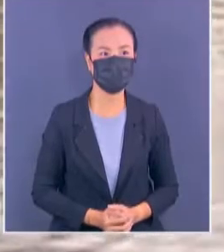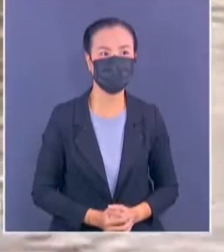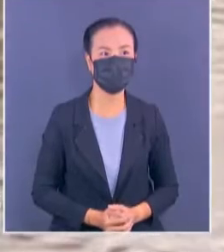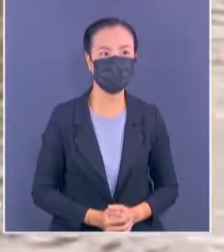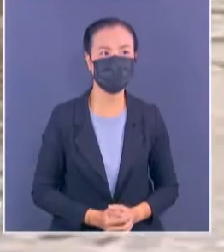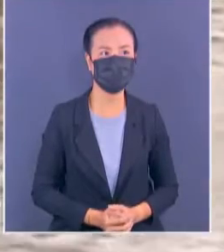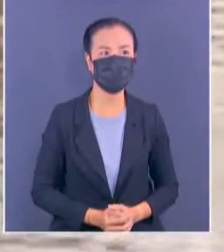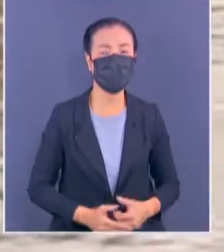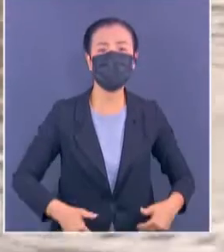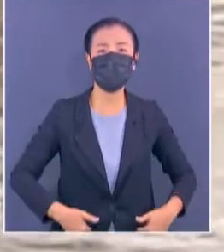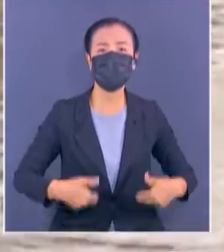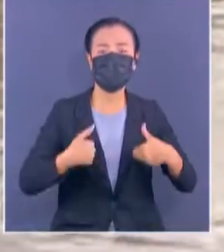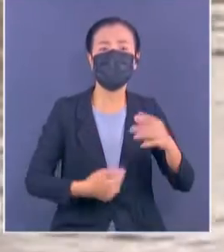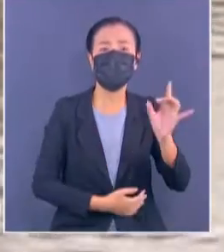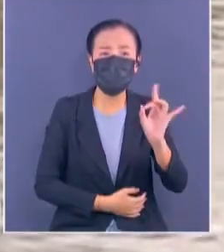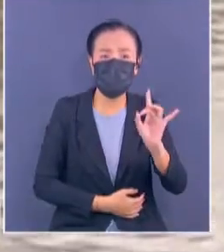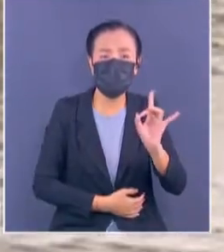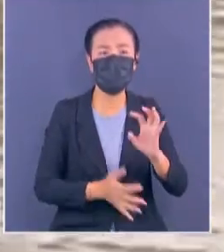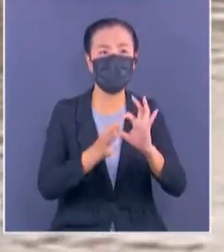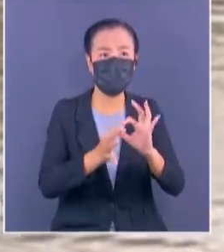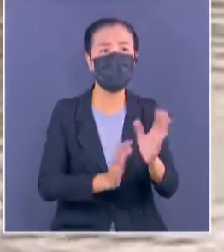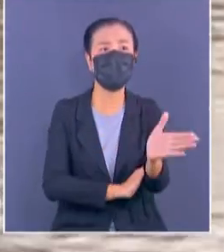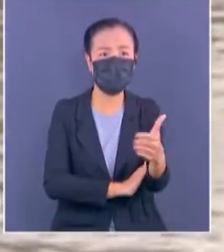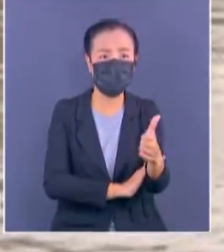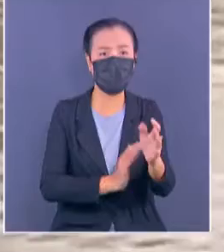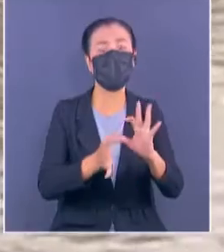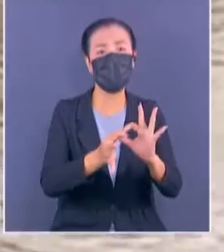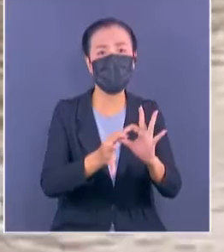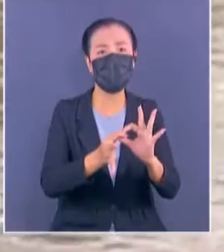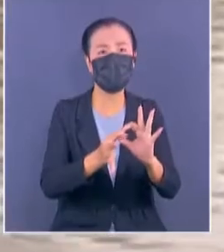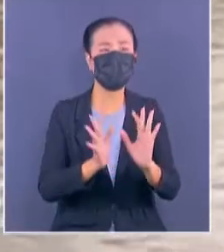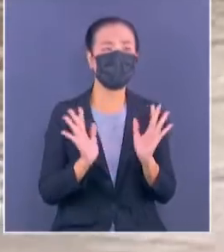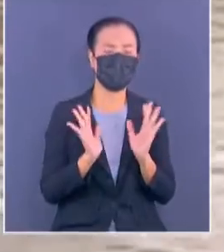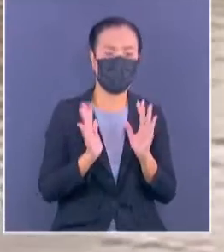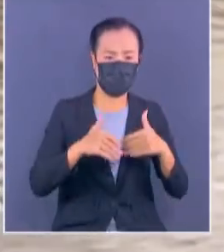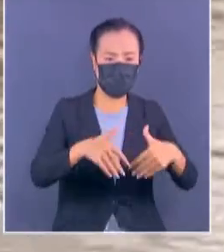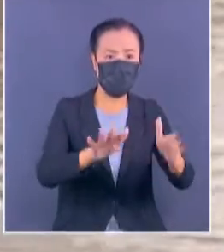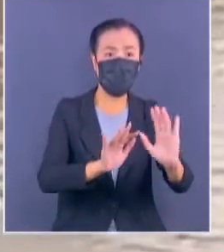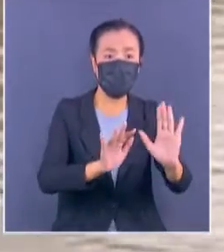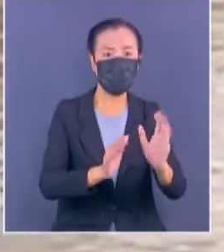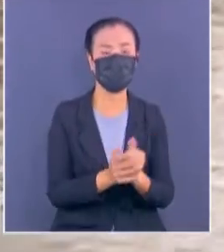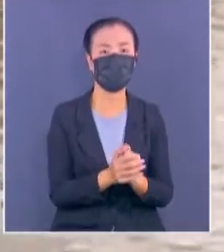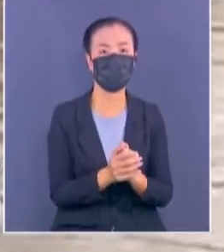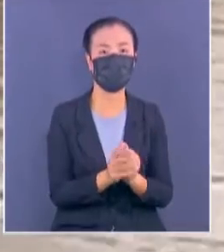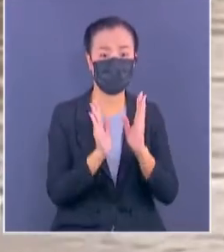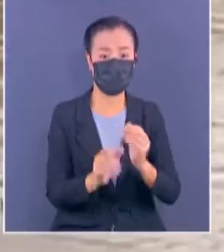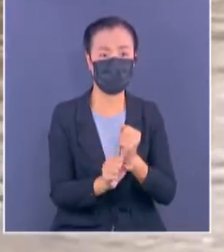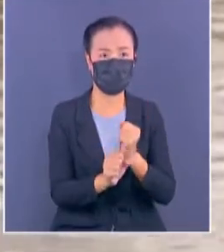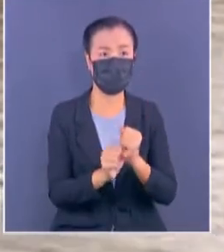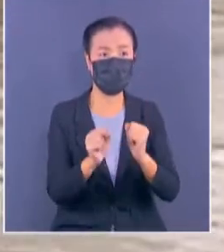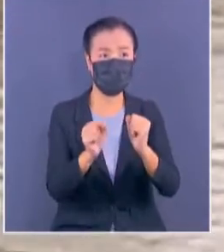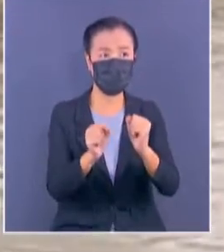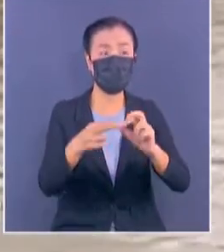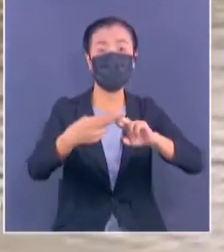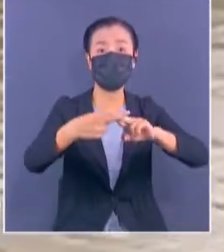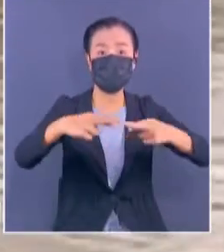เป็นห่วงชีวิตก็เป็นห่วงแต่เป็นห่วงปลาก็เป็นห่วงยังไงก็ไม่ยอมทิ้งนะคะเจ้าหน้าที่กู้ภัยต้องพยายามใช้เ